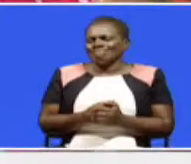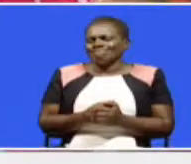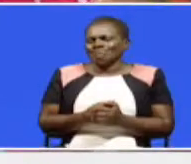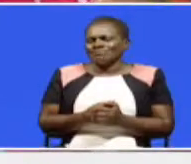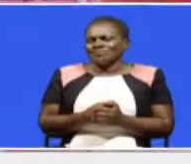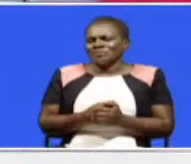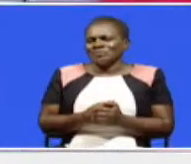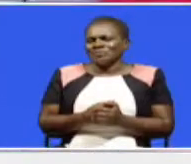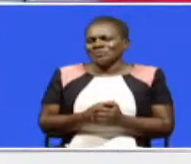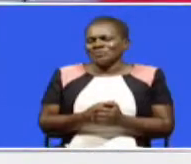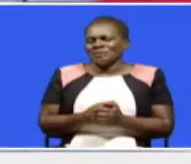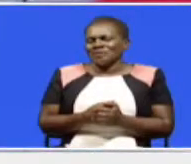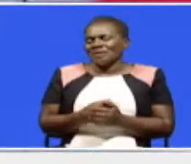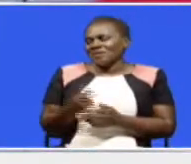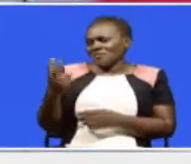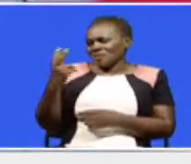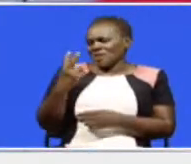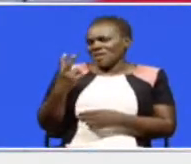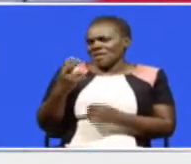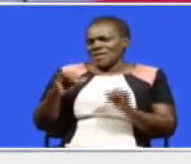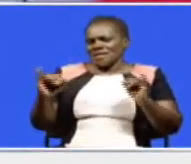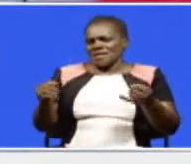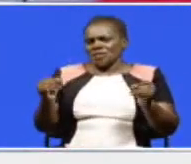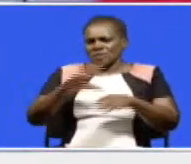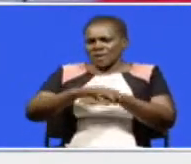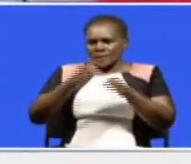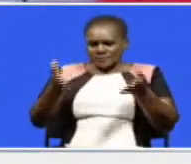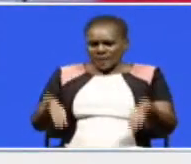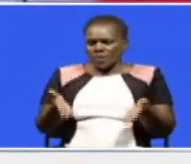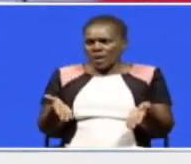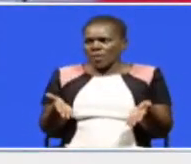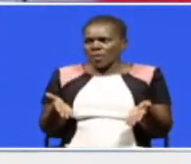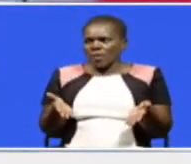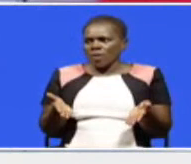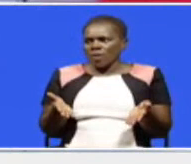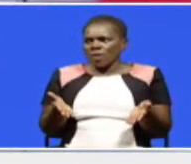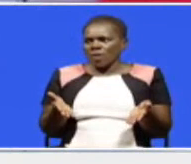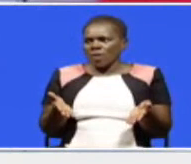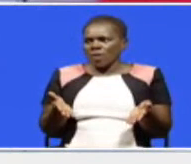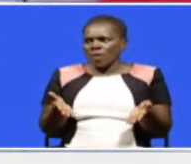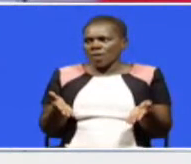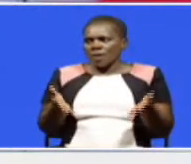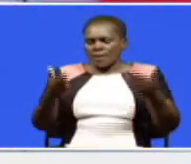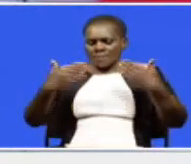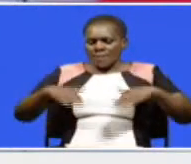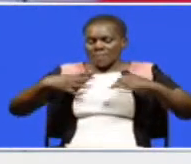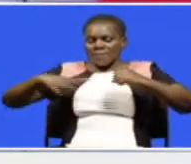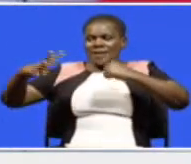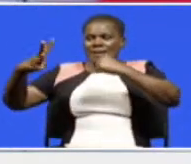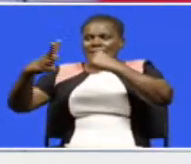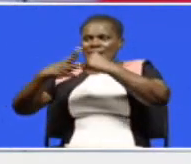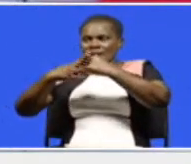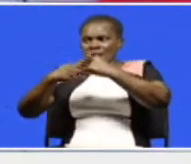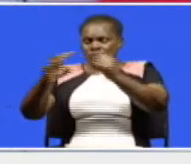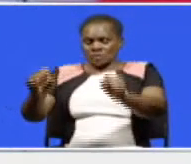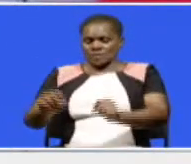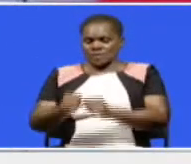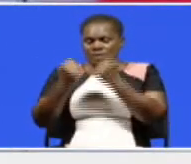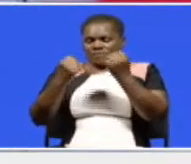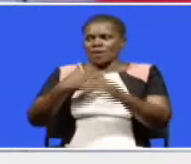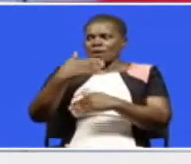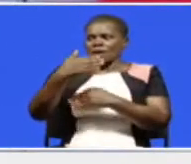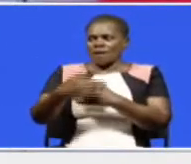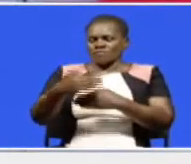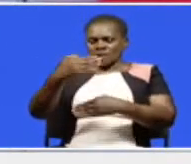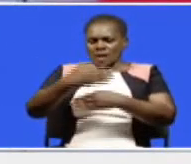ya Mombasa. Na mtazamaji, taarifa tunazozipokea chumba chetu cha habari ni kwamba watu 9 wameokolewa baada